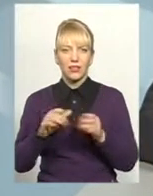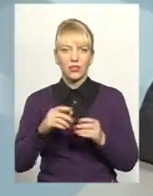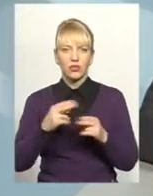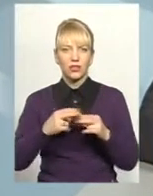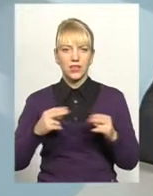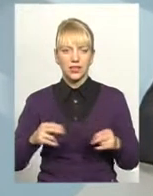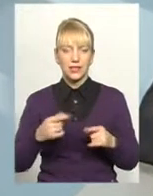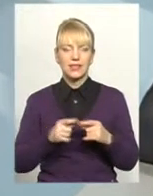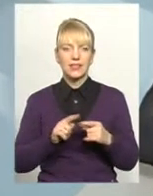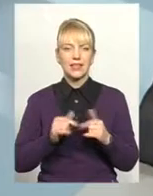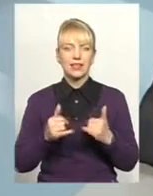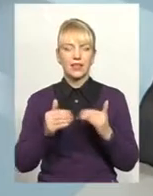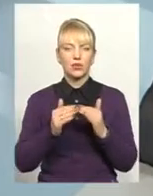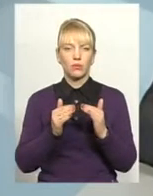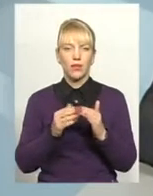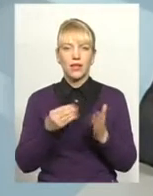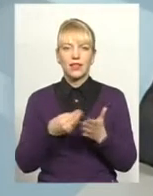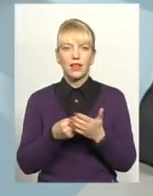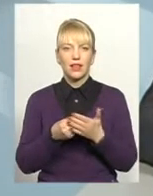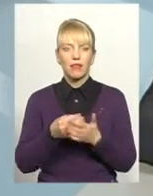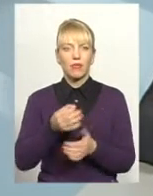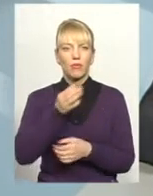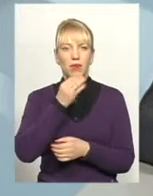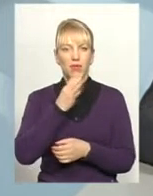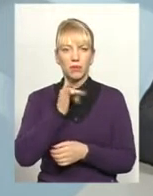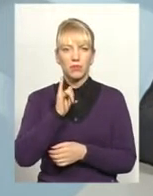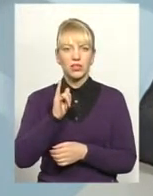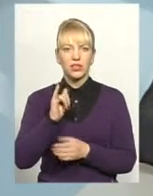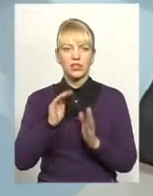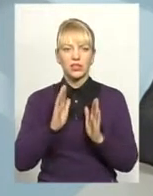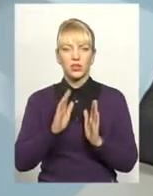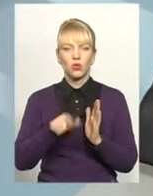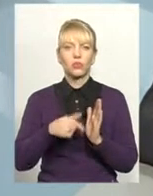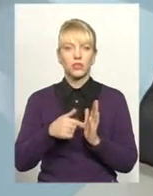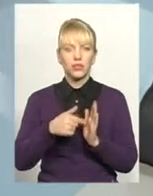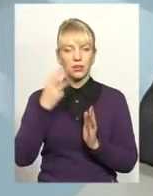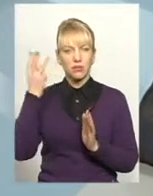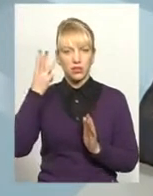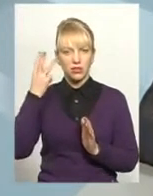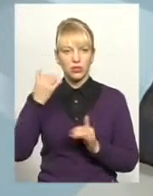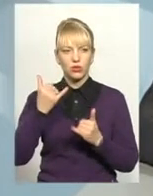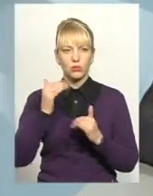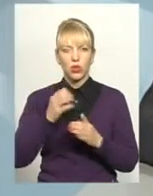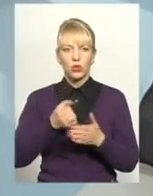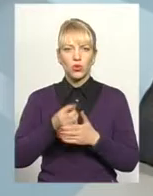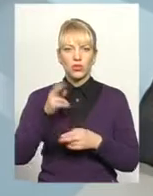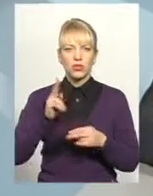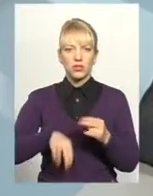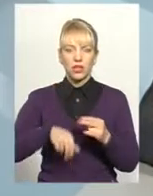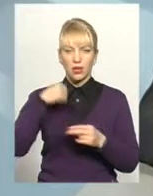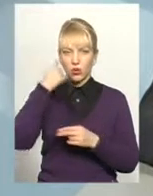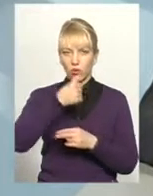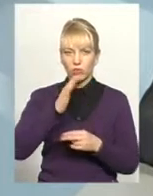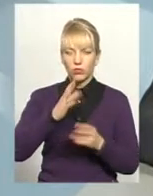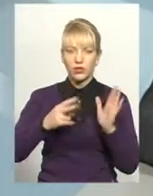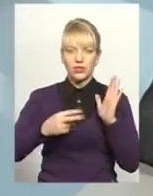домогосподарств. Значить, тариф дуже привабливий, і сьогодні, скажімо, тільки в місті Хмельницькому буде до кінця року